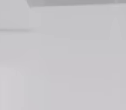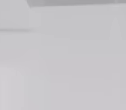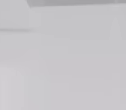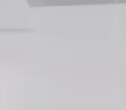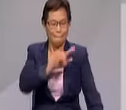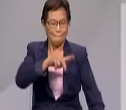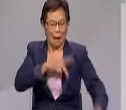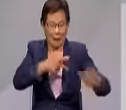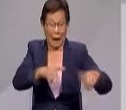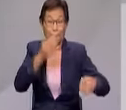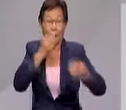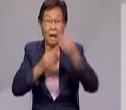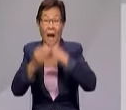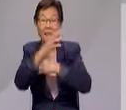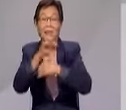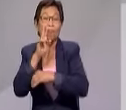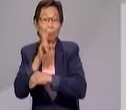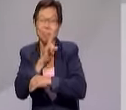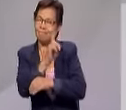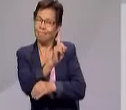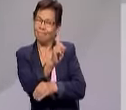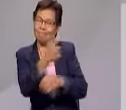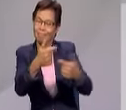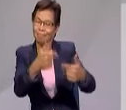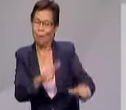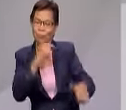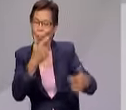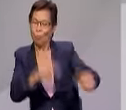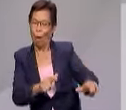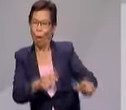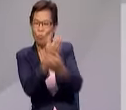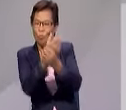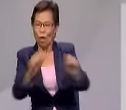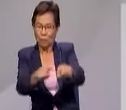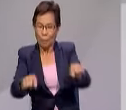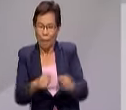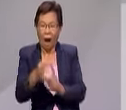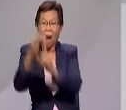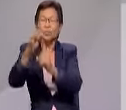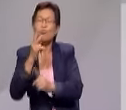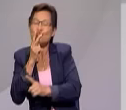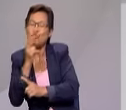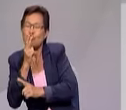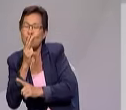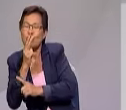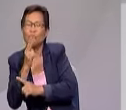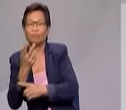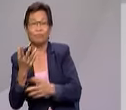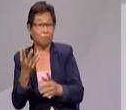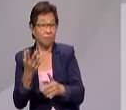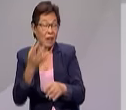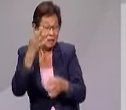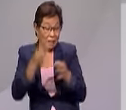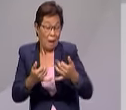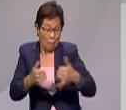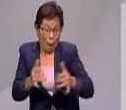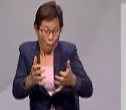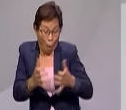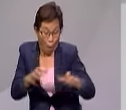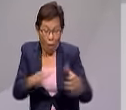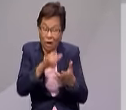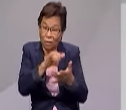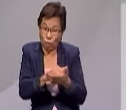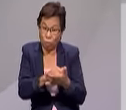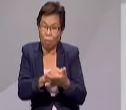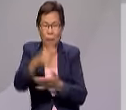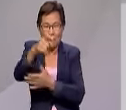Pemilik kedai makan dan restoran tidak akan dibenarkan sama sekali menyediakan ruang khas merokok kepada pelanggan. Jika mereka masih mahu berbuat